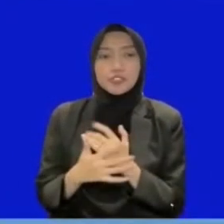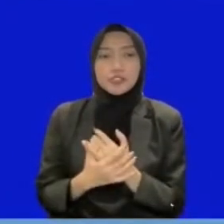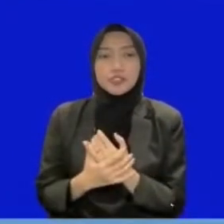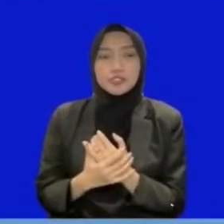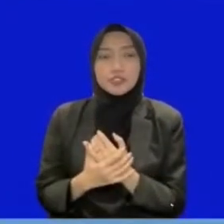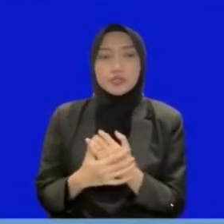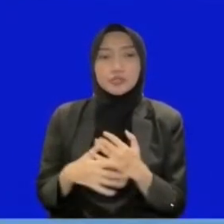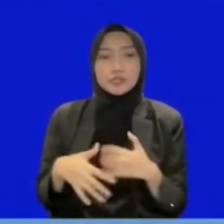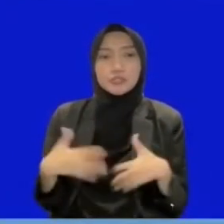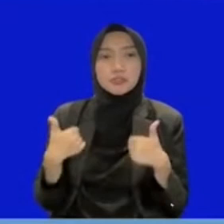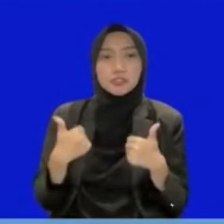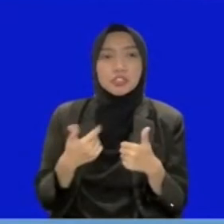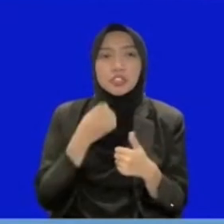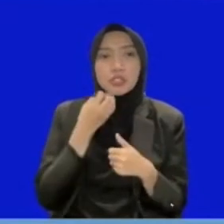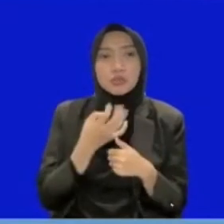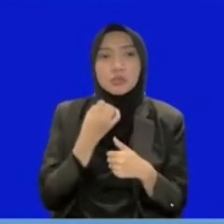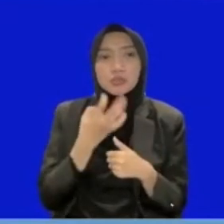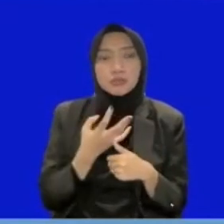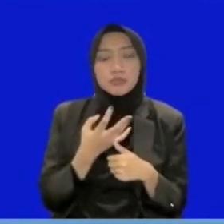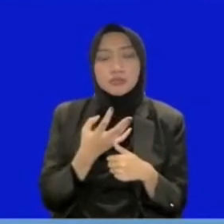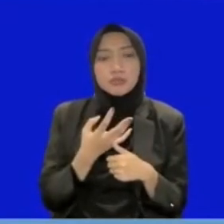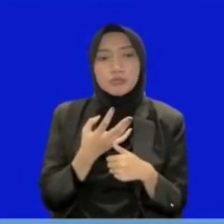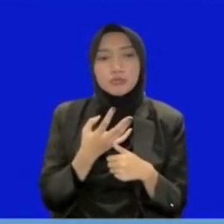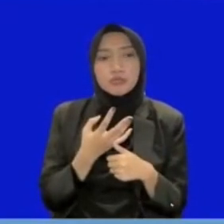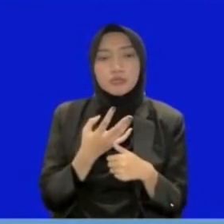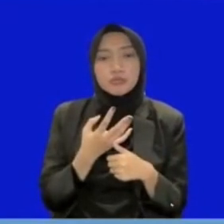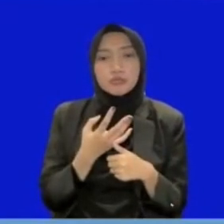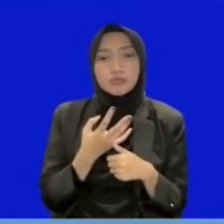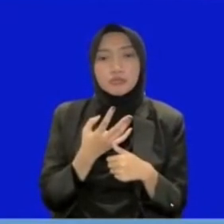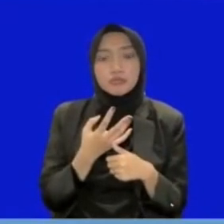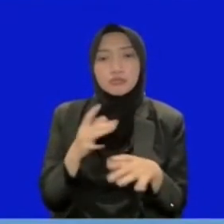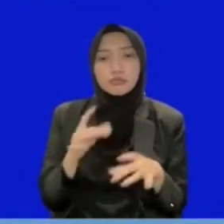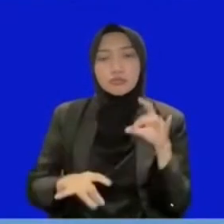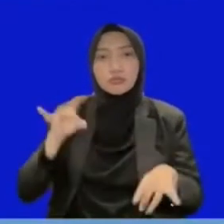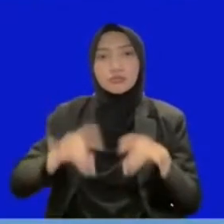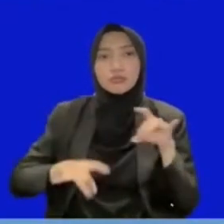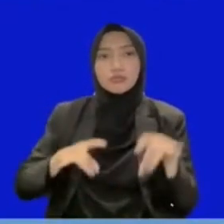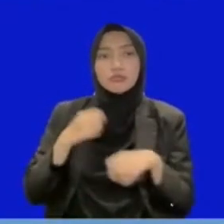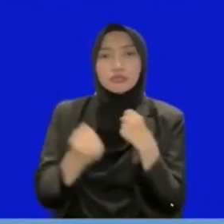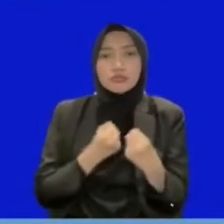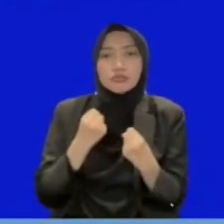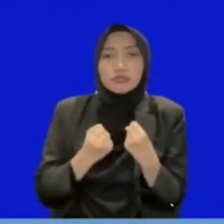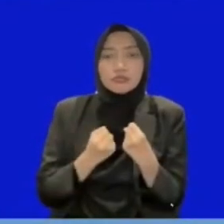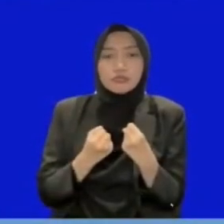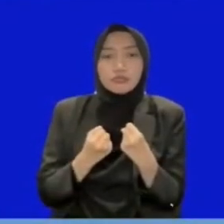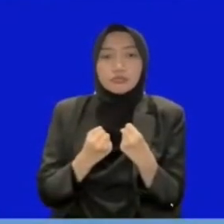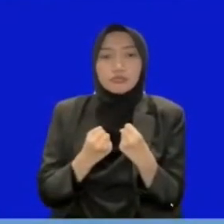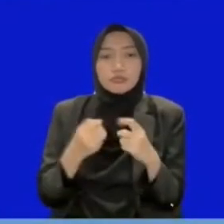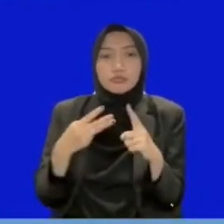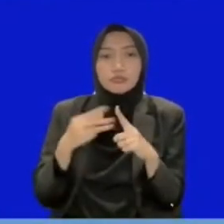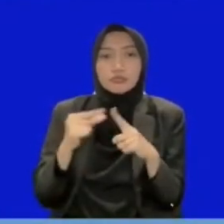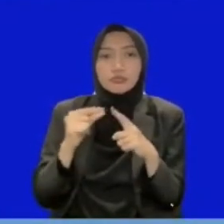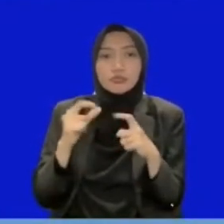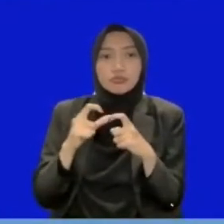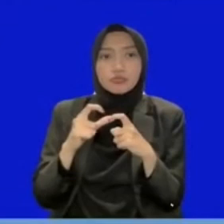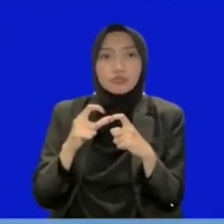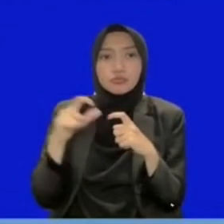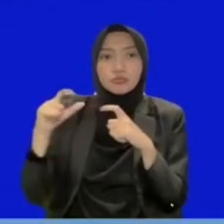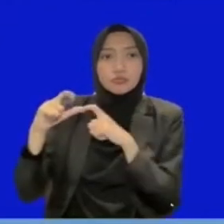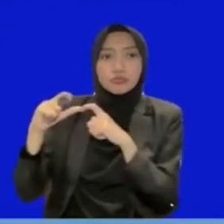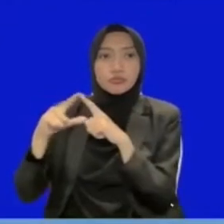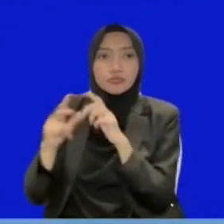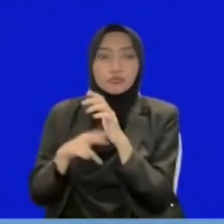Ini coba kita sampaikan beberapa manajemen yang kita lakukan ketika menjadi BPSMP Sangiran.